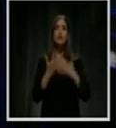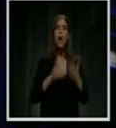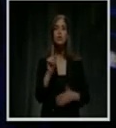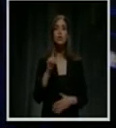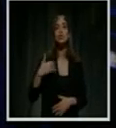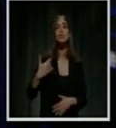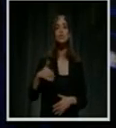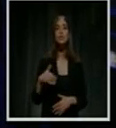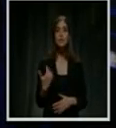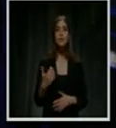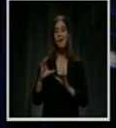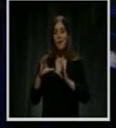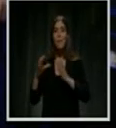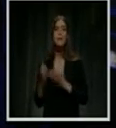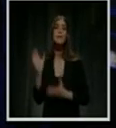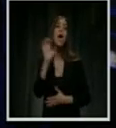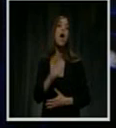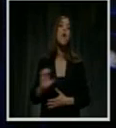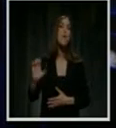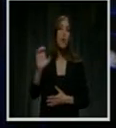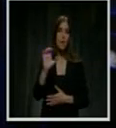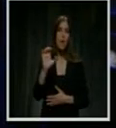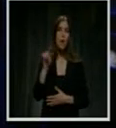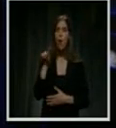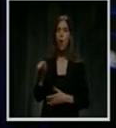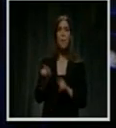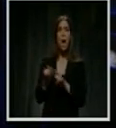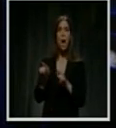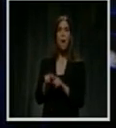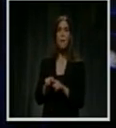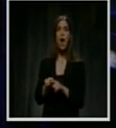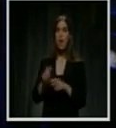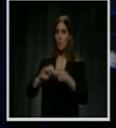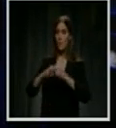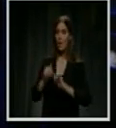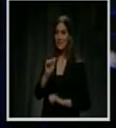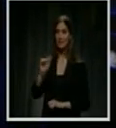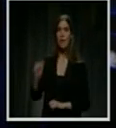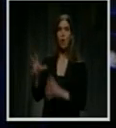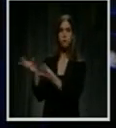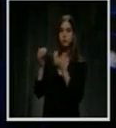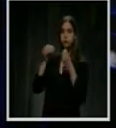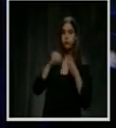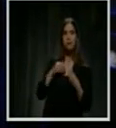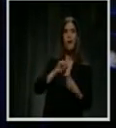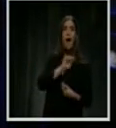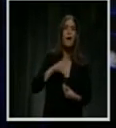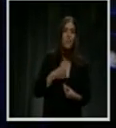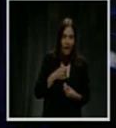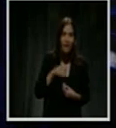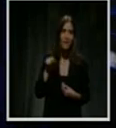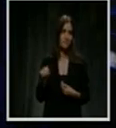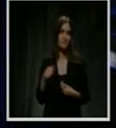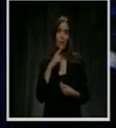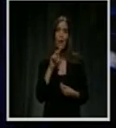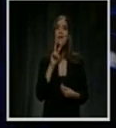Ewropew tagħhom ituħlilna. Meta huma b'mod ċar iridu investiment fl-industrija tal-armi, mbagħad jippakkeġġjawha taħt l-isem